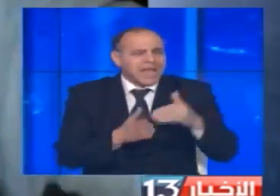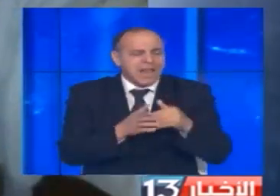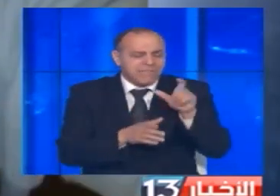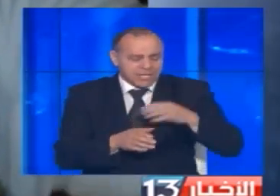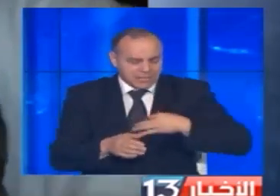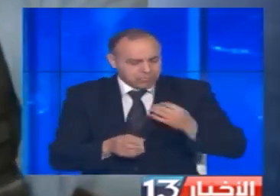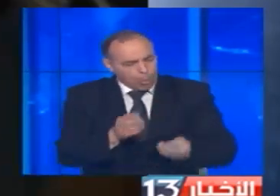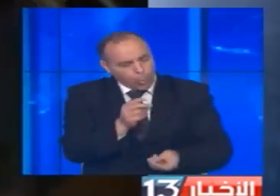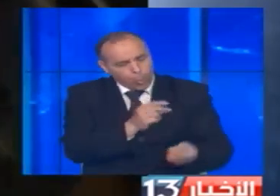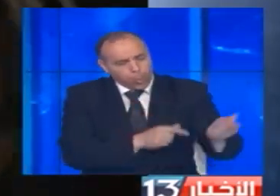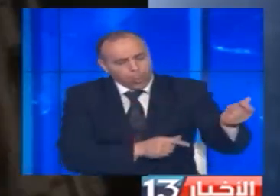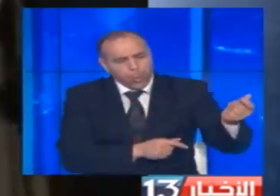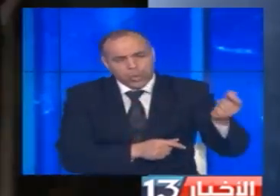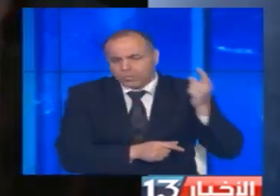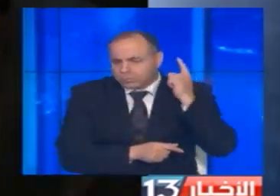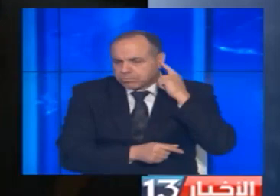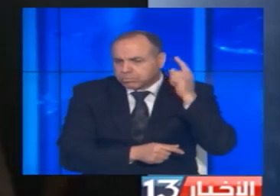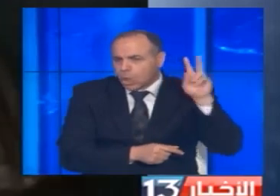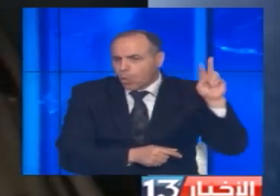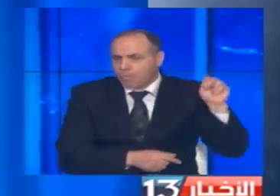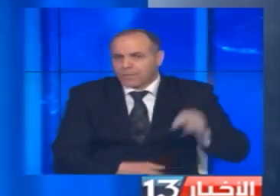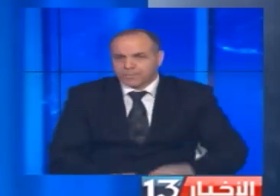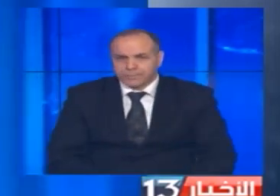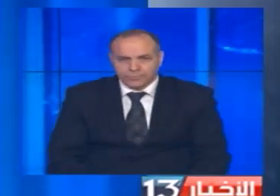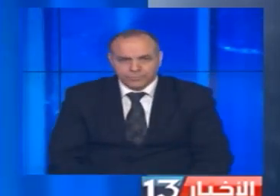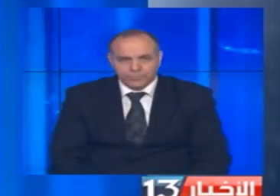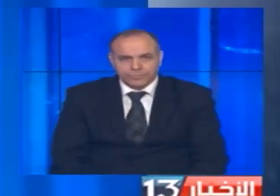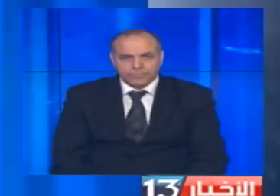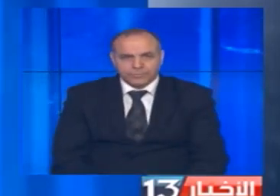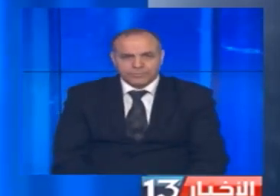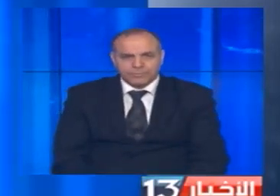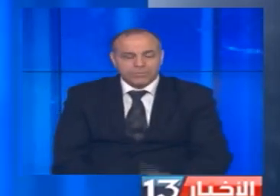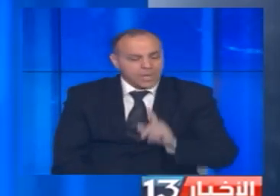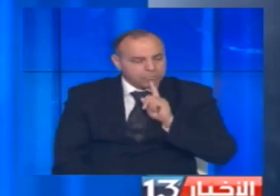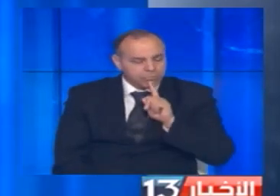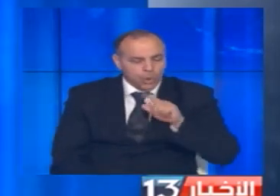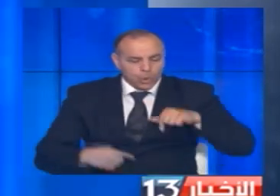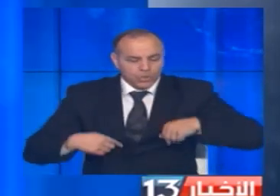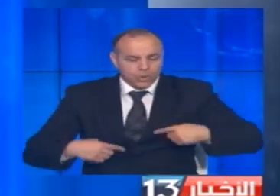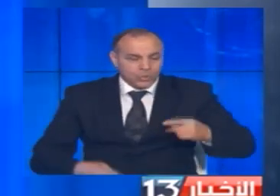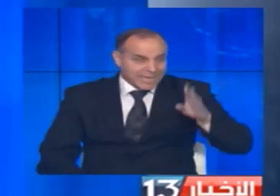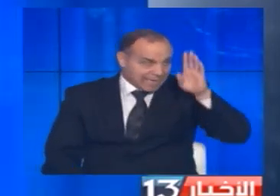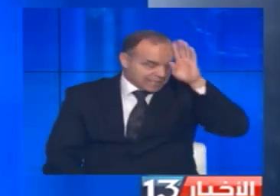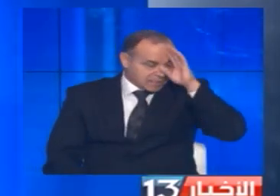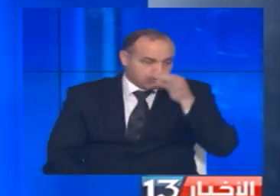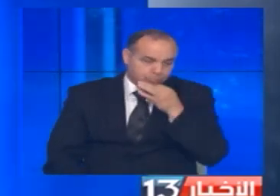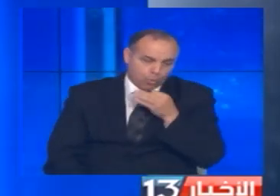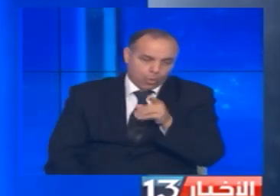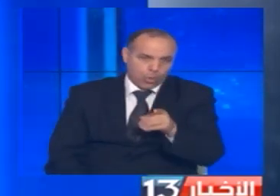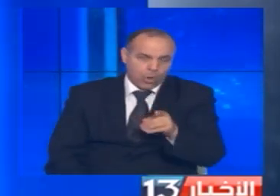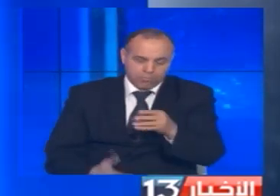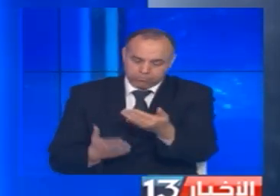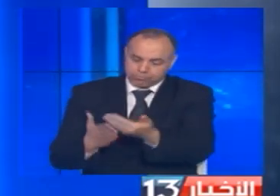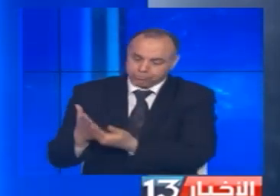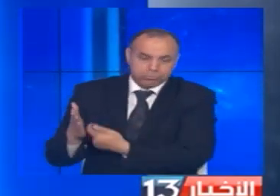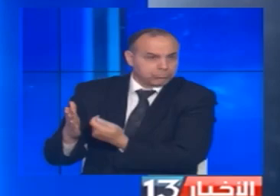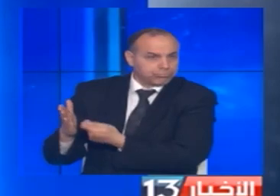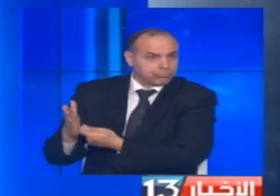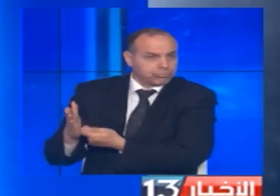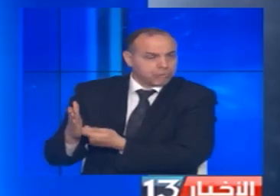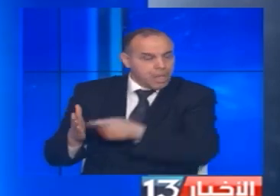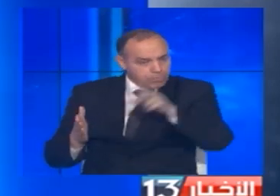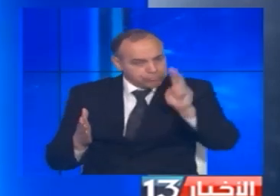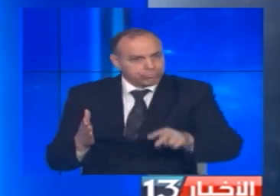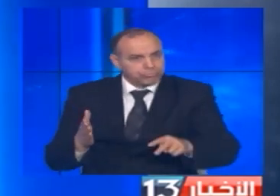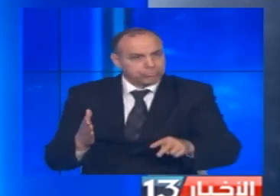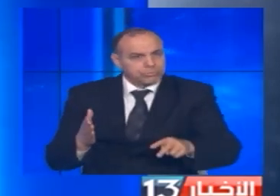50,000 مدني بحسب مصادر أممية. أصدر رئيس الوزراء العراقي حيدر العبادي مرسوما يضفي الصفة